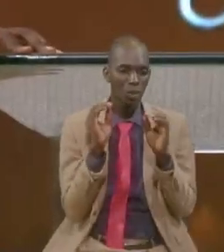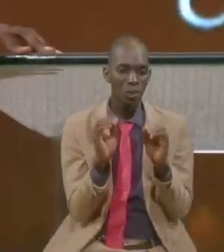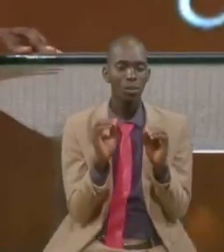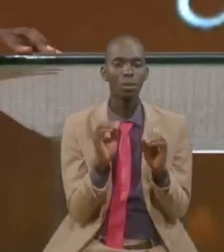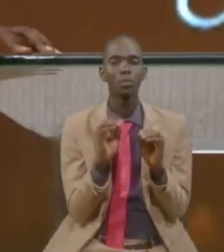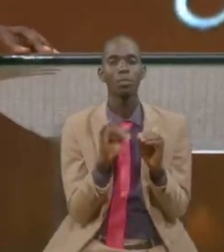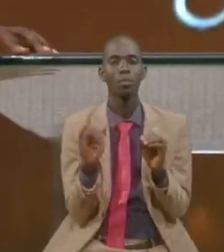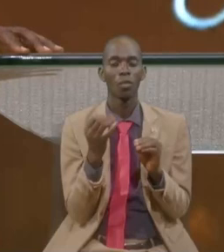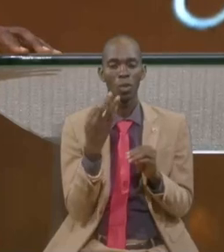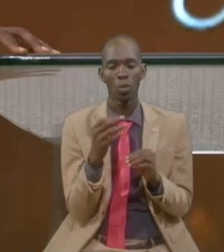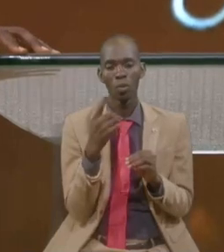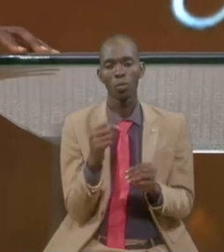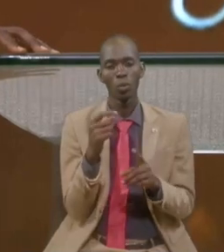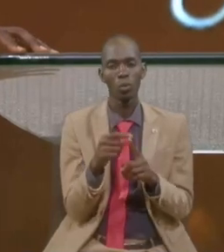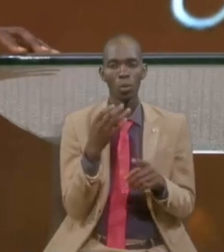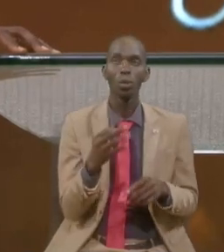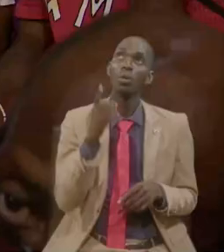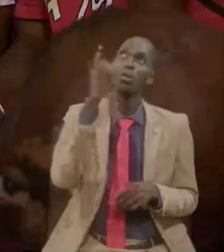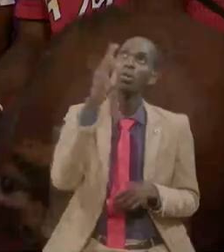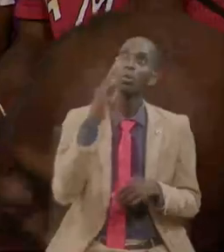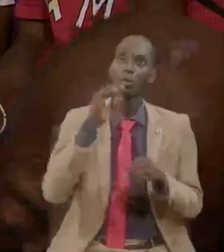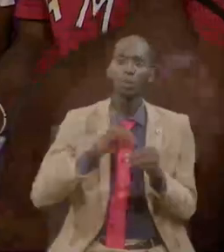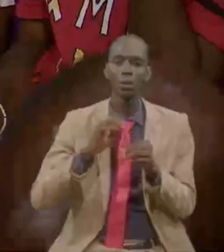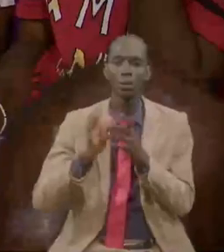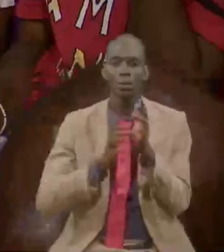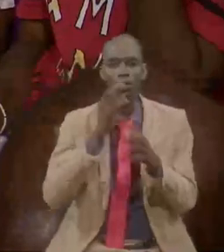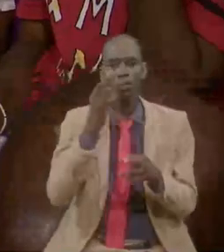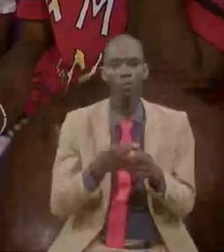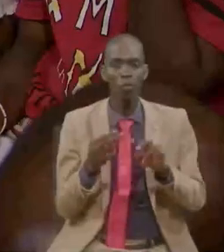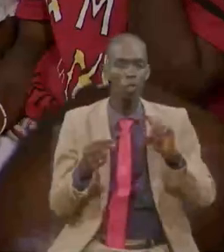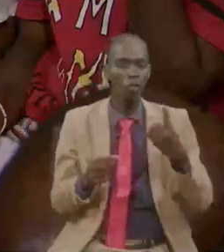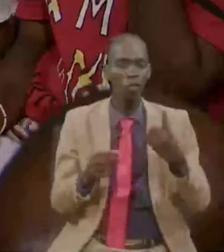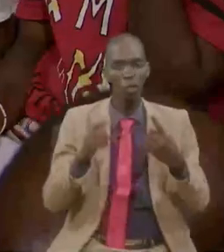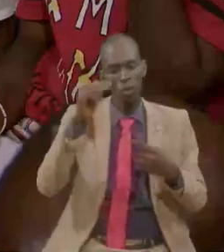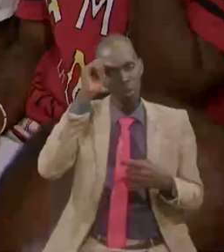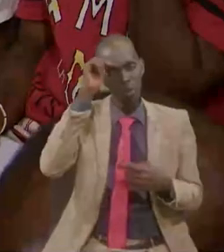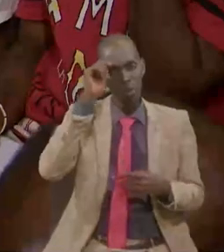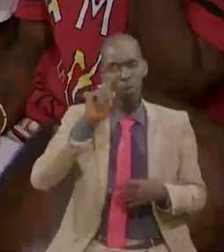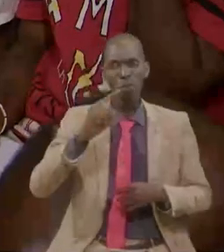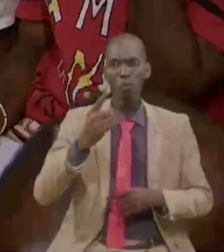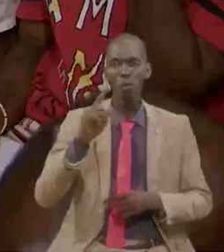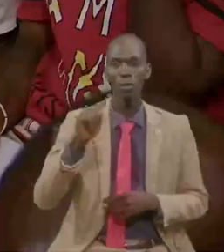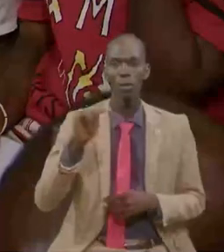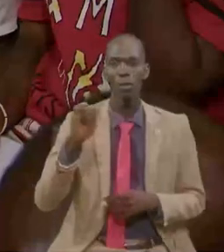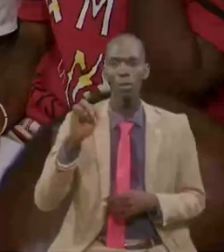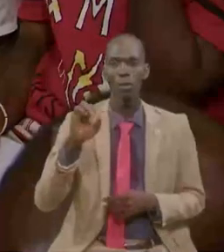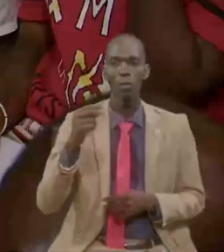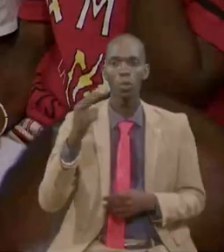aux enseignements clairs, purs de la parole de Dieu au nom de Jésus-Christ. 1